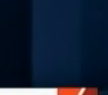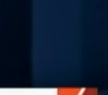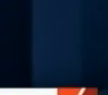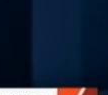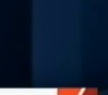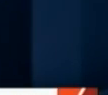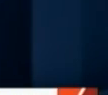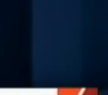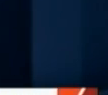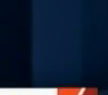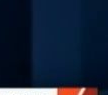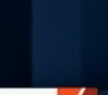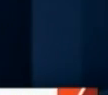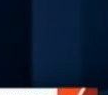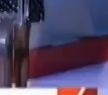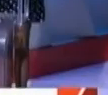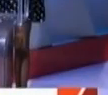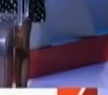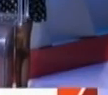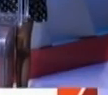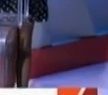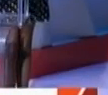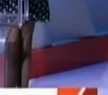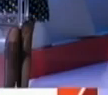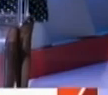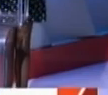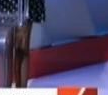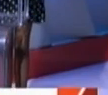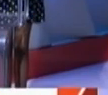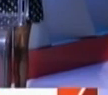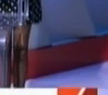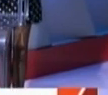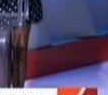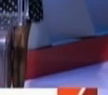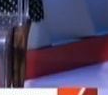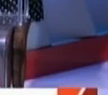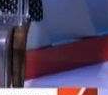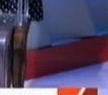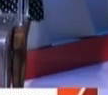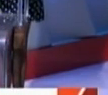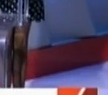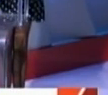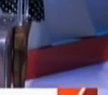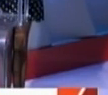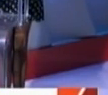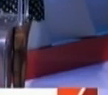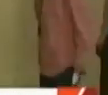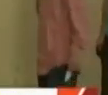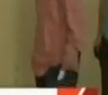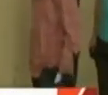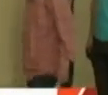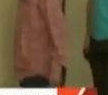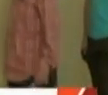مؤيديه في العاصمة كاراكاس. وهنأ لويس الماجرو الأمين العام لمنظمة الدول الأمريكية